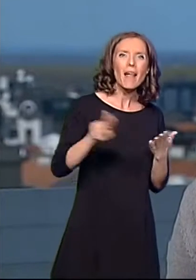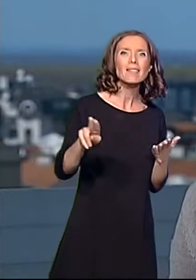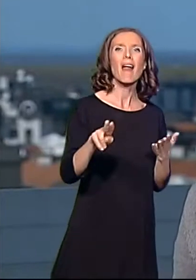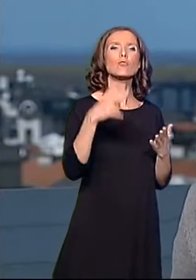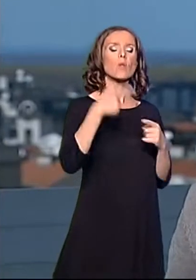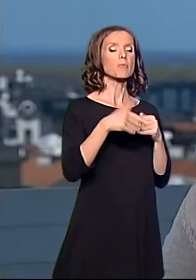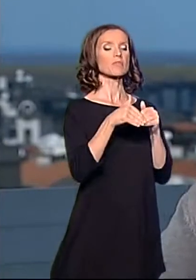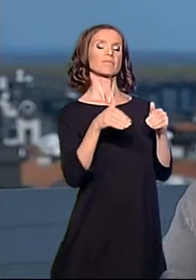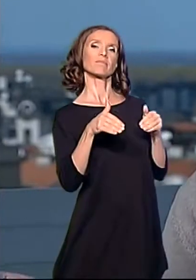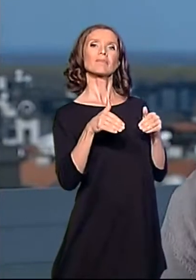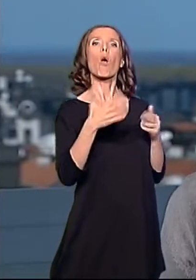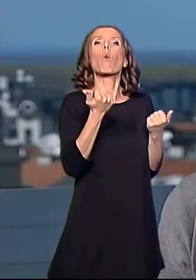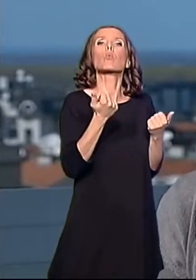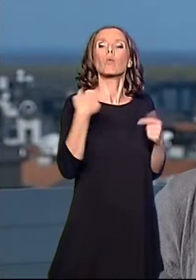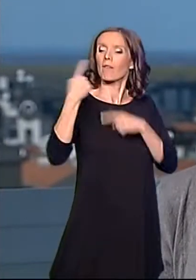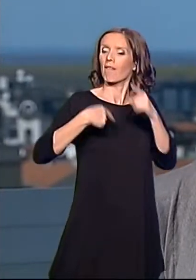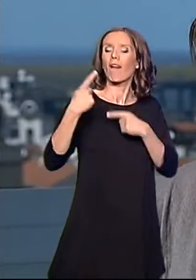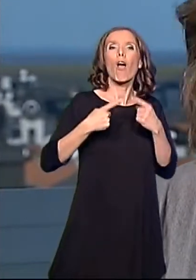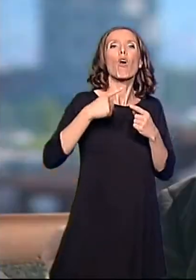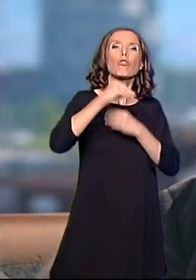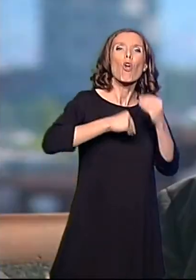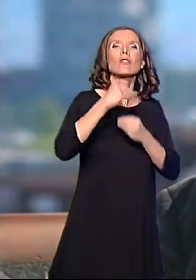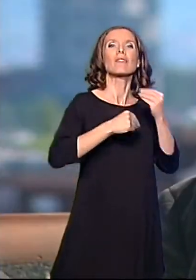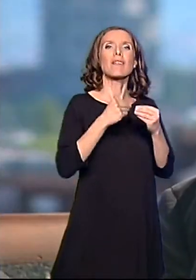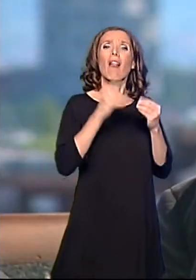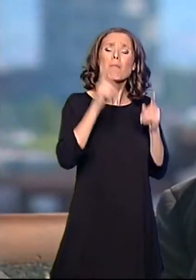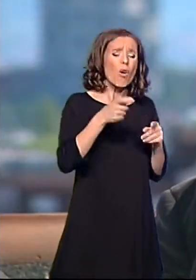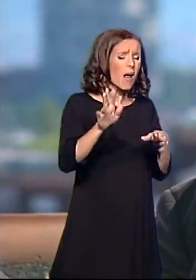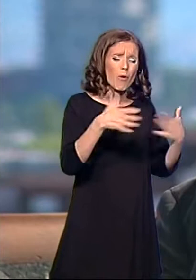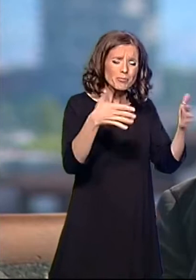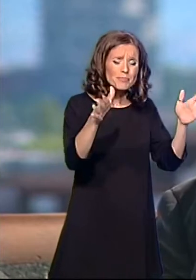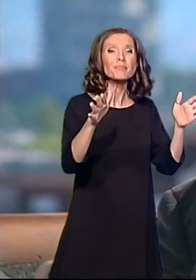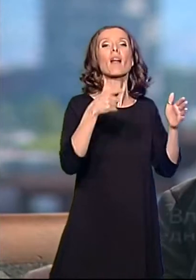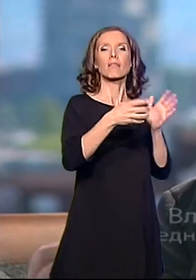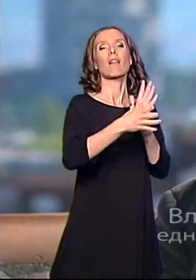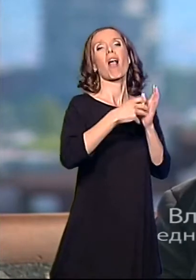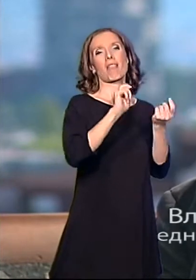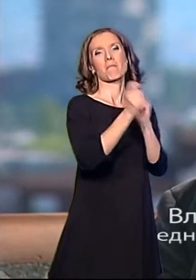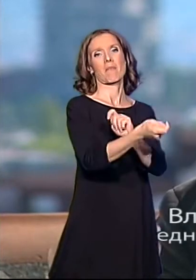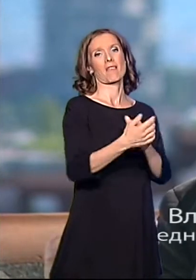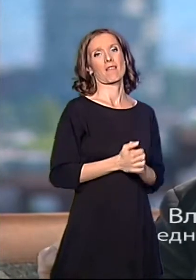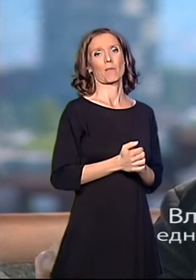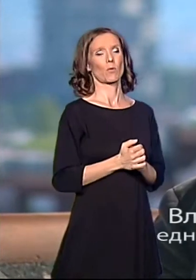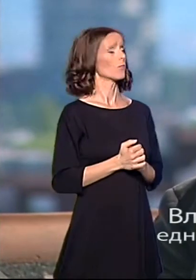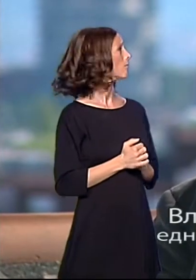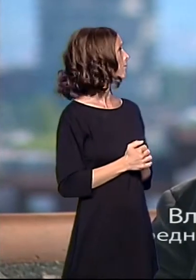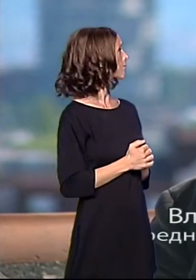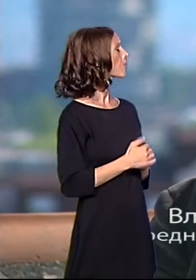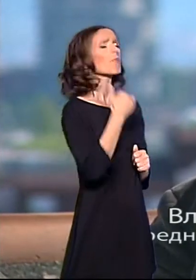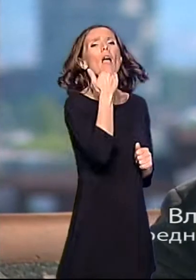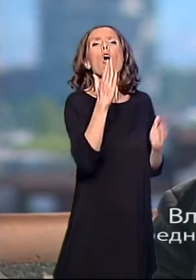roditelja i to sve mora da se sruši da bi išli dalje. Ukoliko samo sedimo i posmatramo, jeli, po znacima